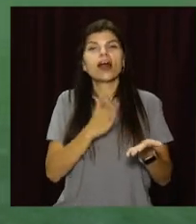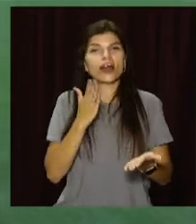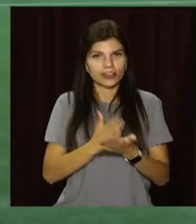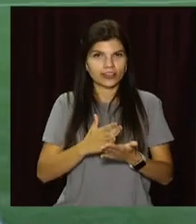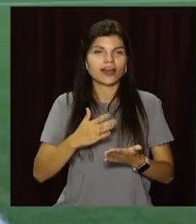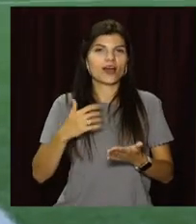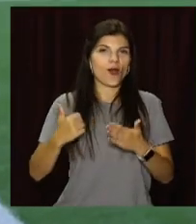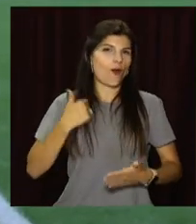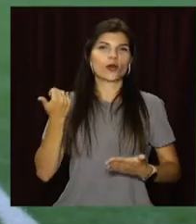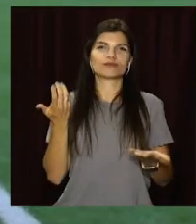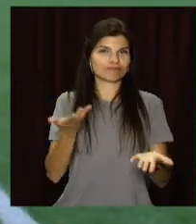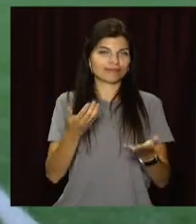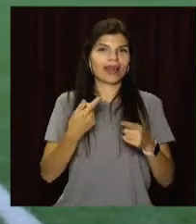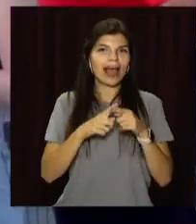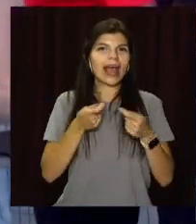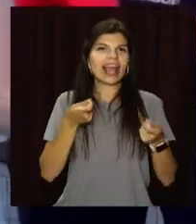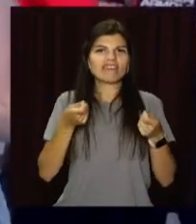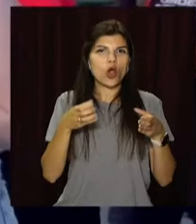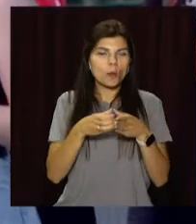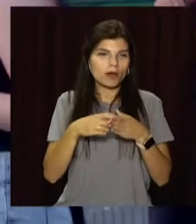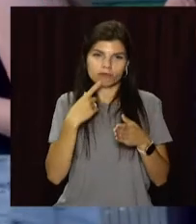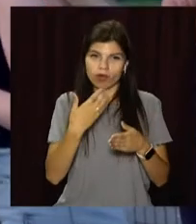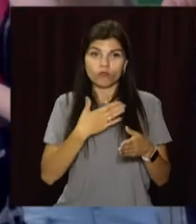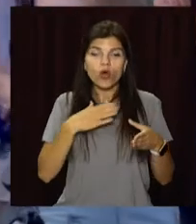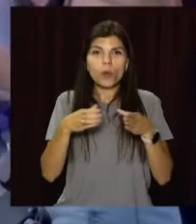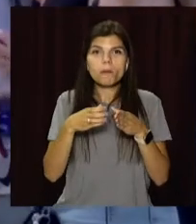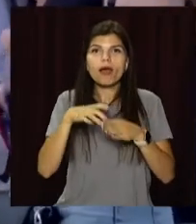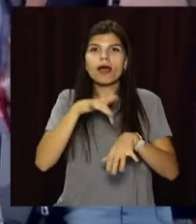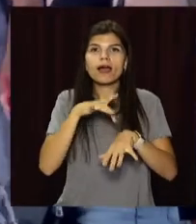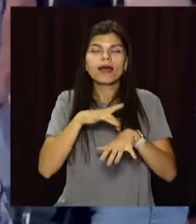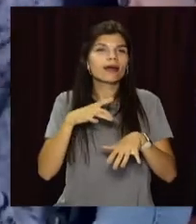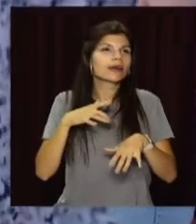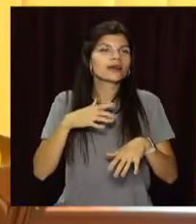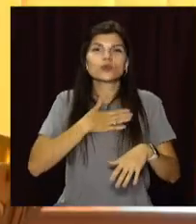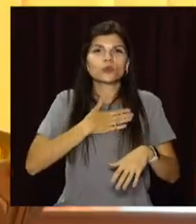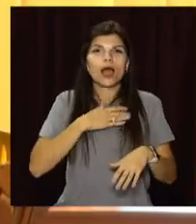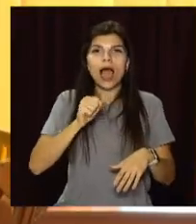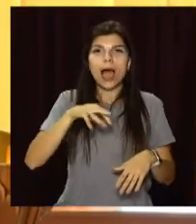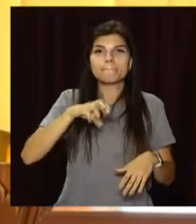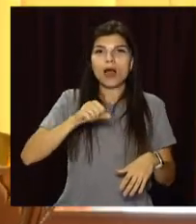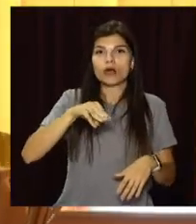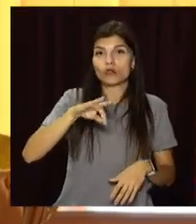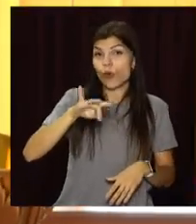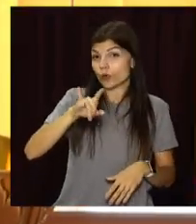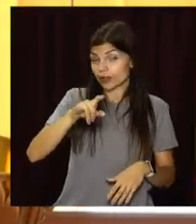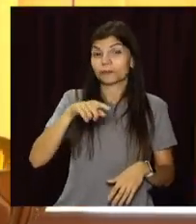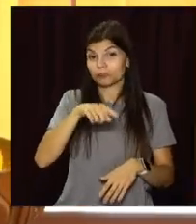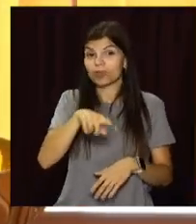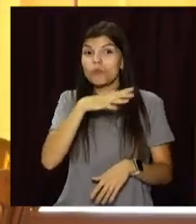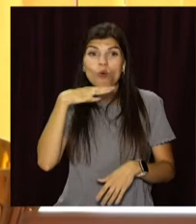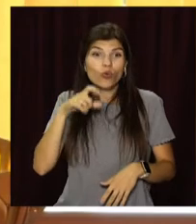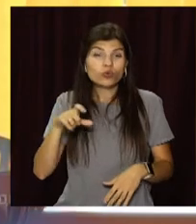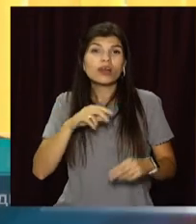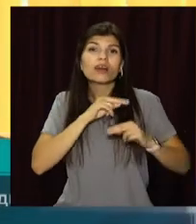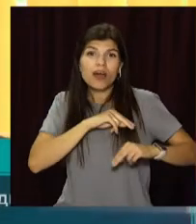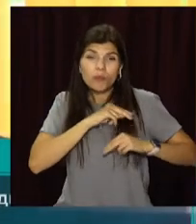пишатися, зізнаються керівники команди. У нас команда аматора, у нас дуже багато людей працюють на підприємствах. У